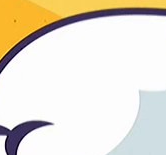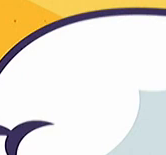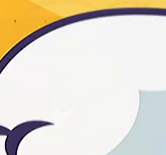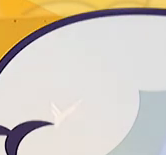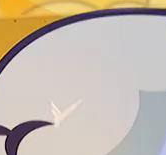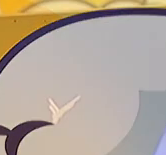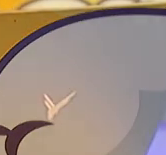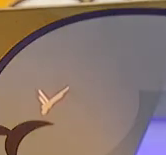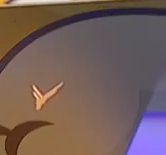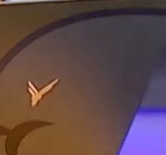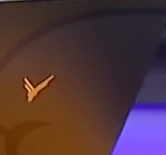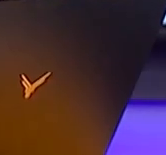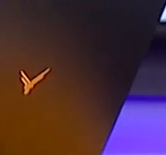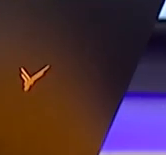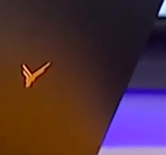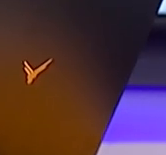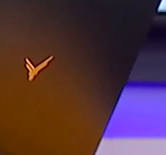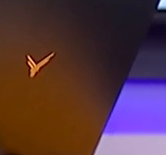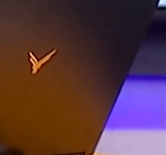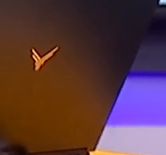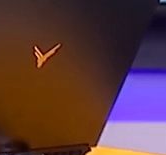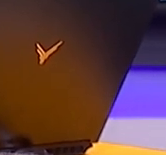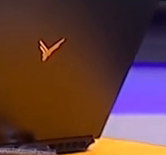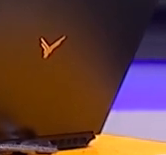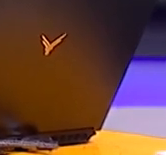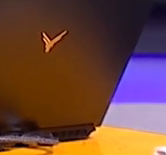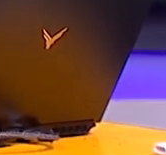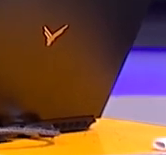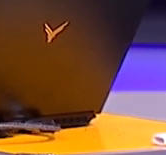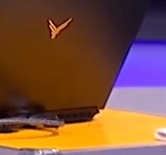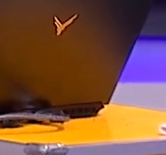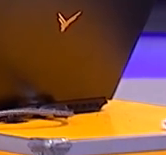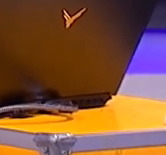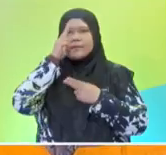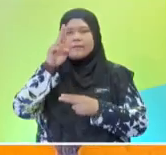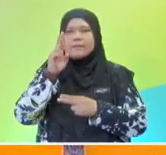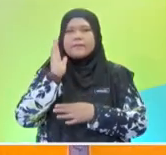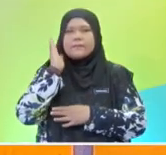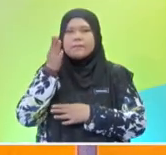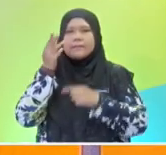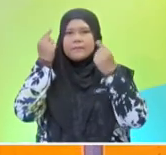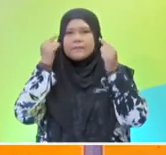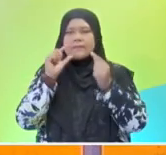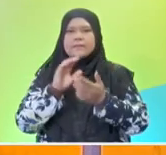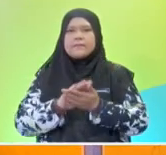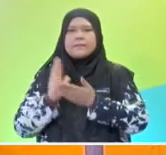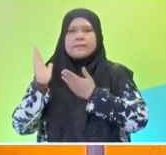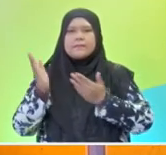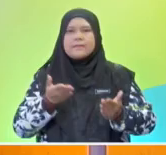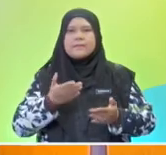Kasih akan ibu, taat akan bapa, hormat akan guru,